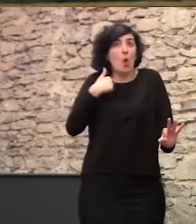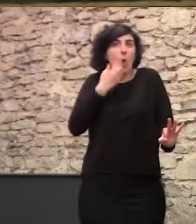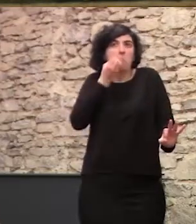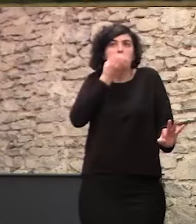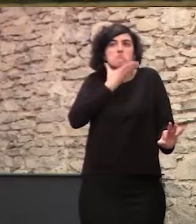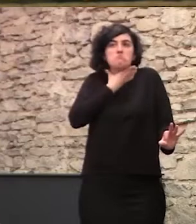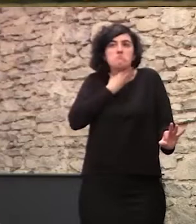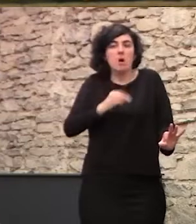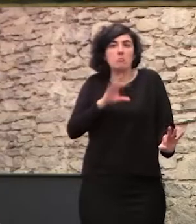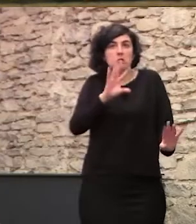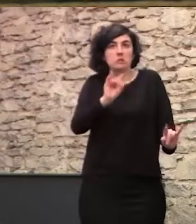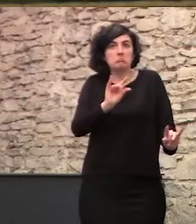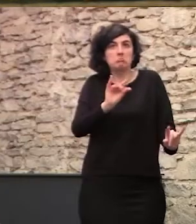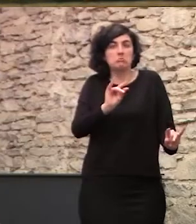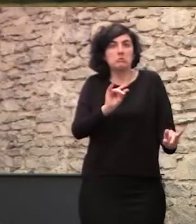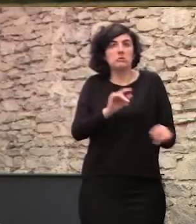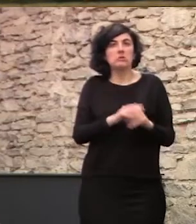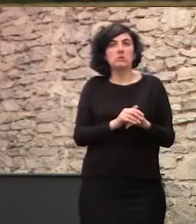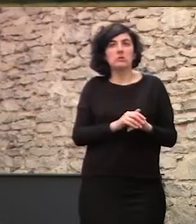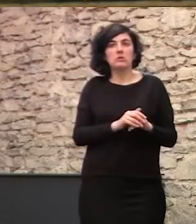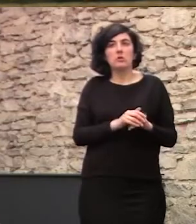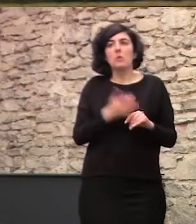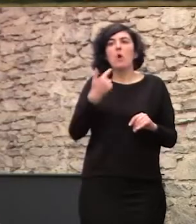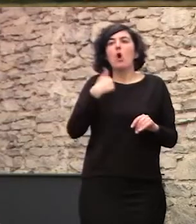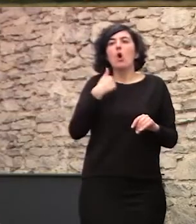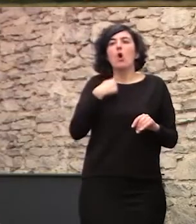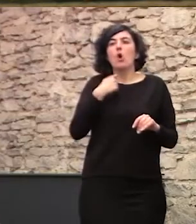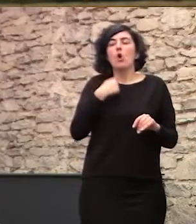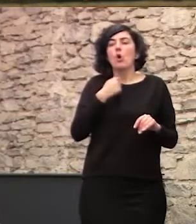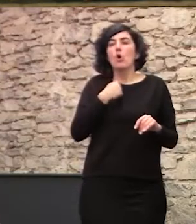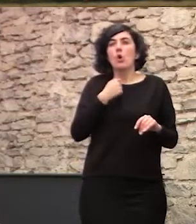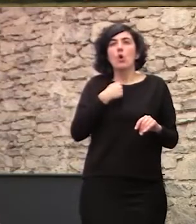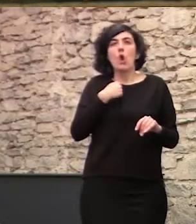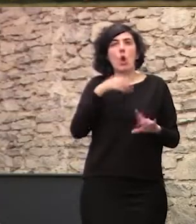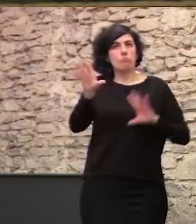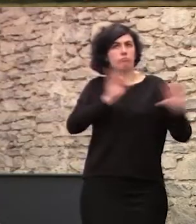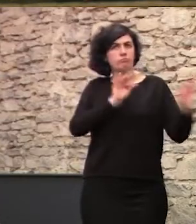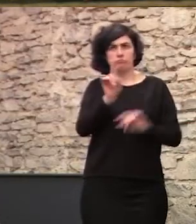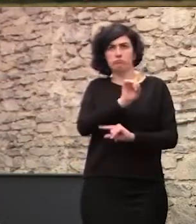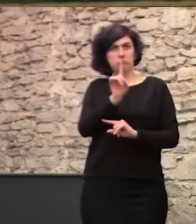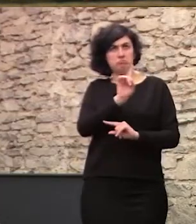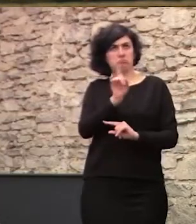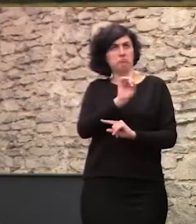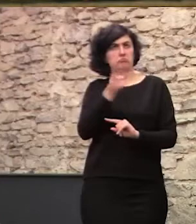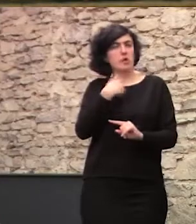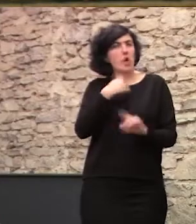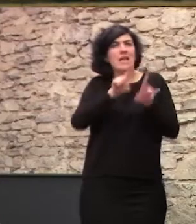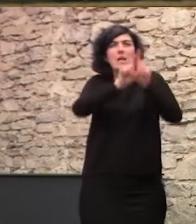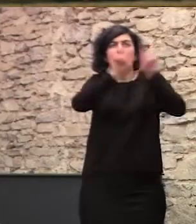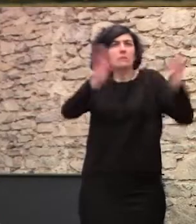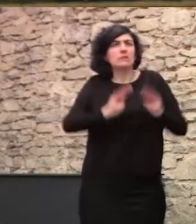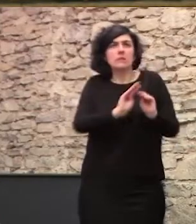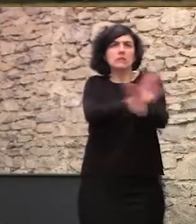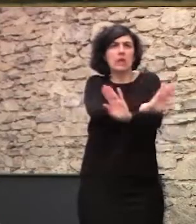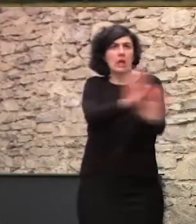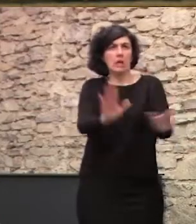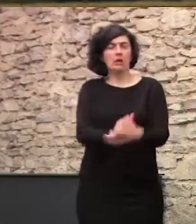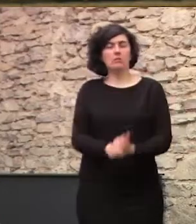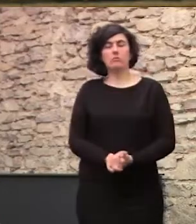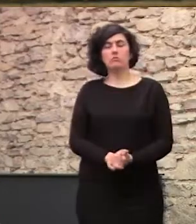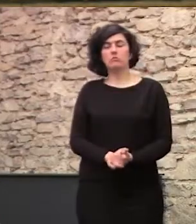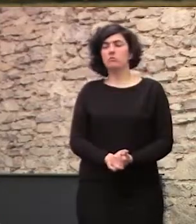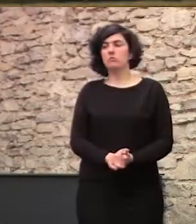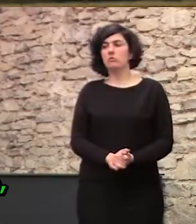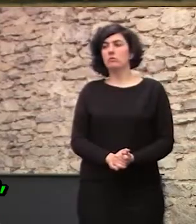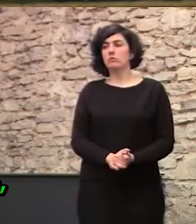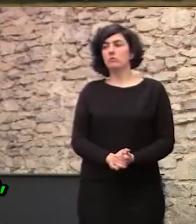Neri zentzu horretan gustatzen zait, baina etzen izan nire, osea, ez nuen nik bultzatu. Erabaki hori eurek bultzatu zuten eta